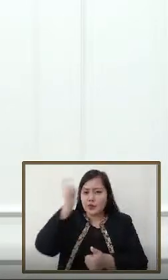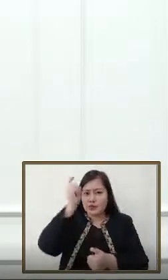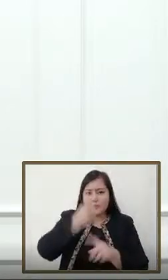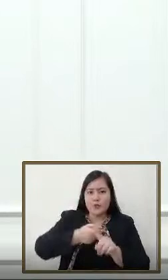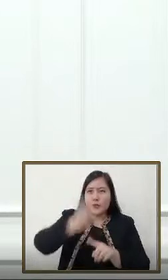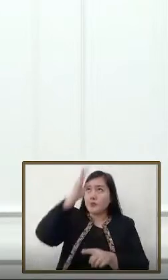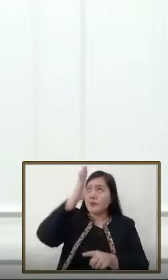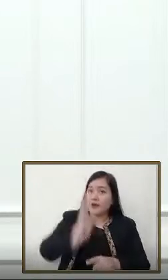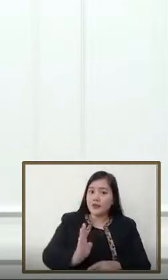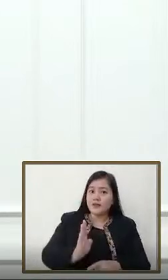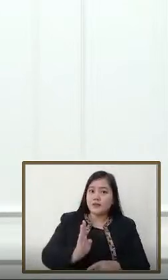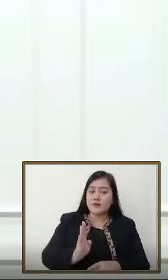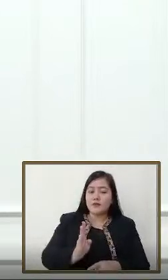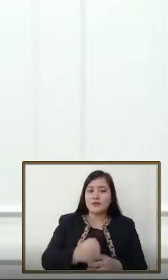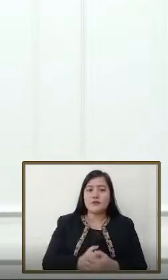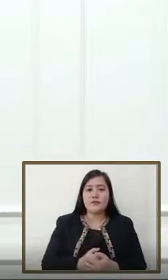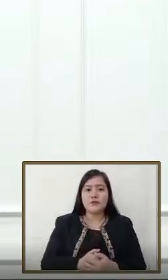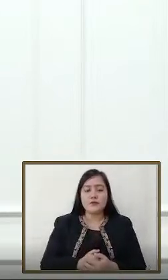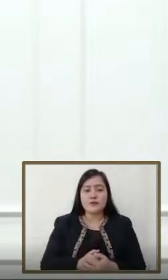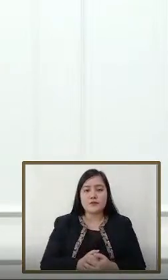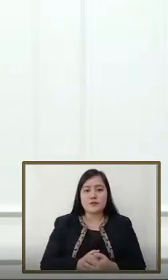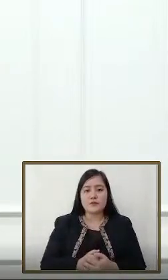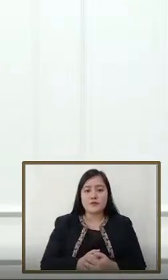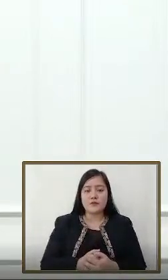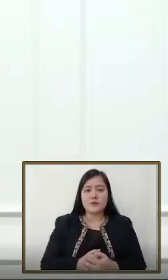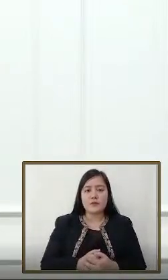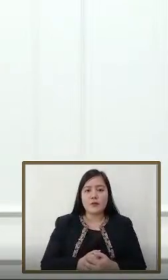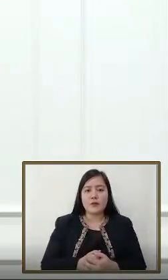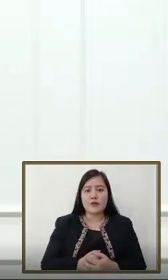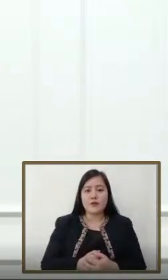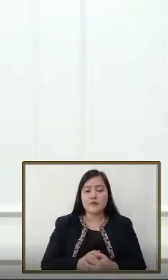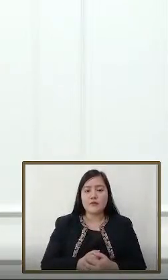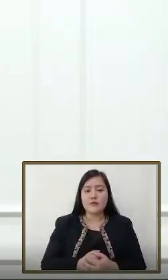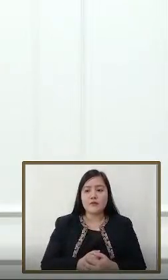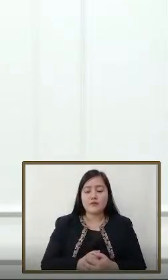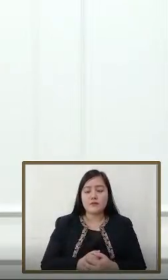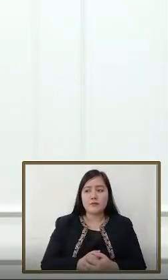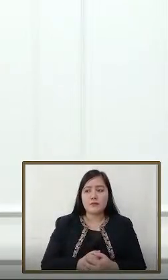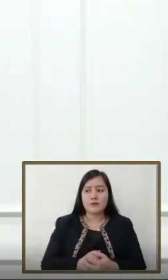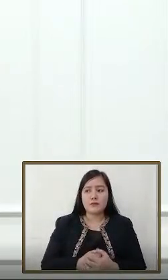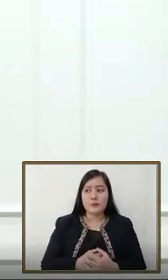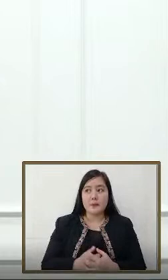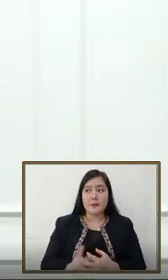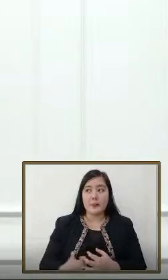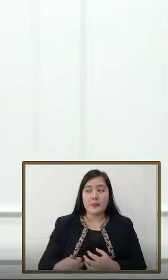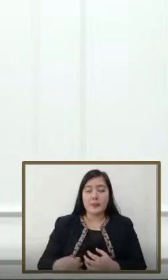Paano natin tumakuha ang kaalaman na mula sa Diyos? Kapatid,